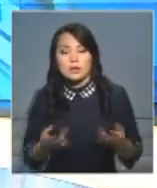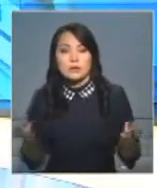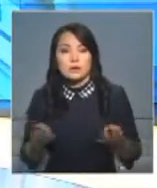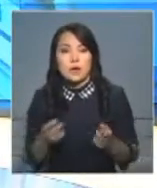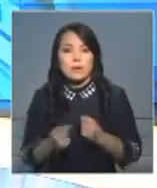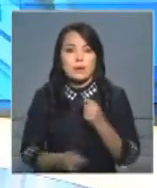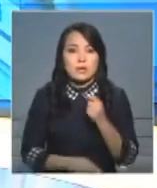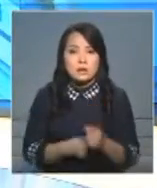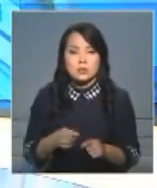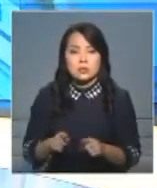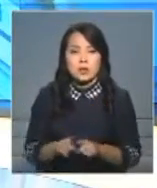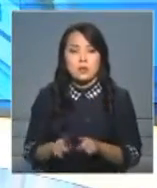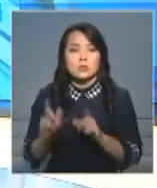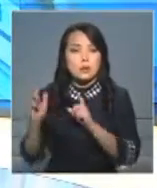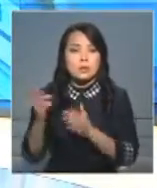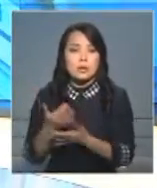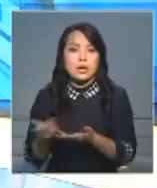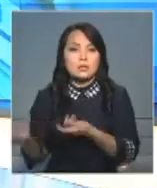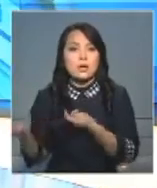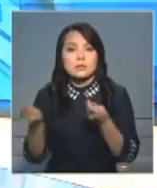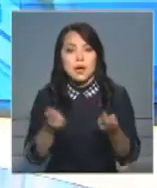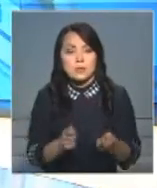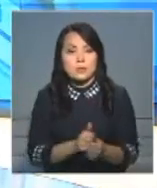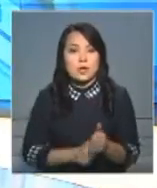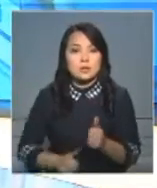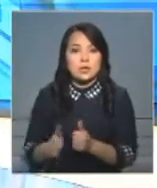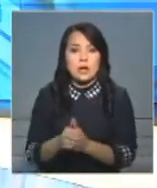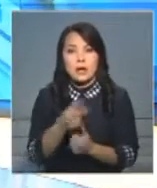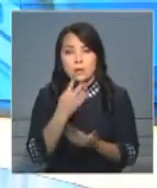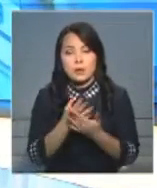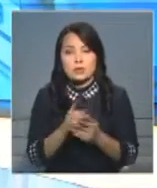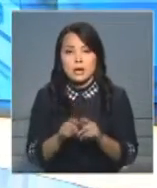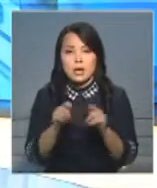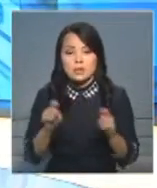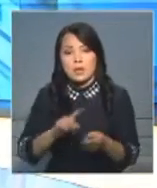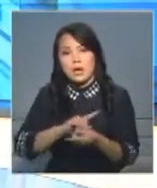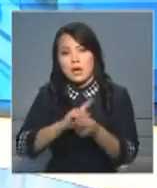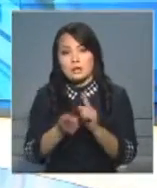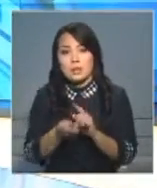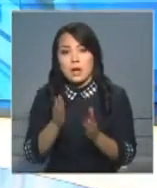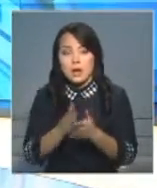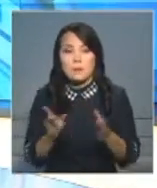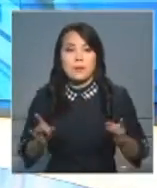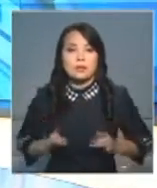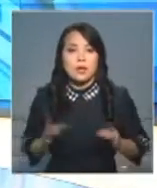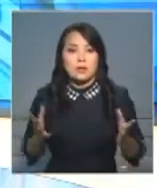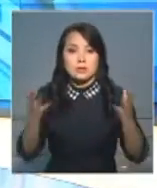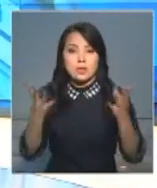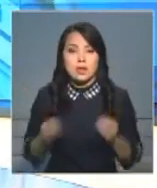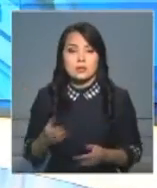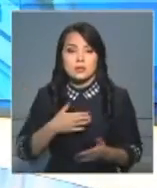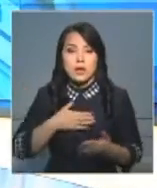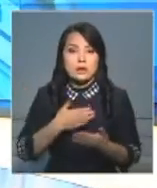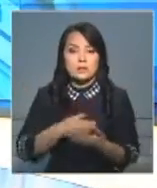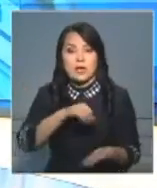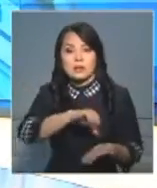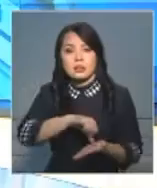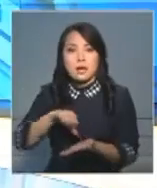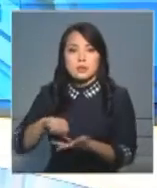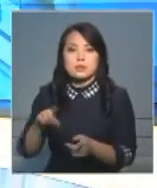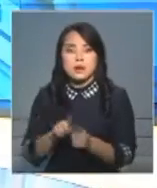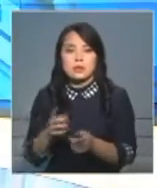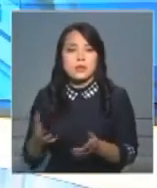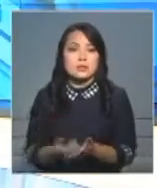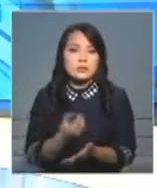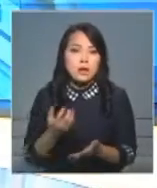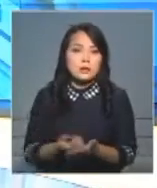мен жүк тасымалы саласында көшбасшы мердігерлерге айналып үлгерді. Мереке күндерде тыным таппай теңіз кенішінде